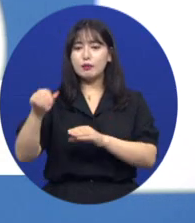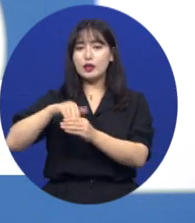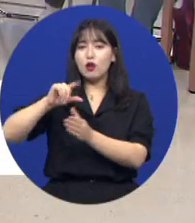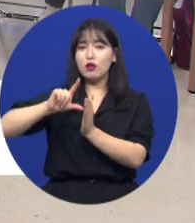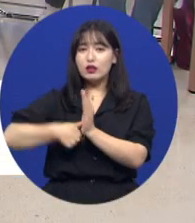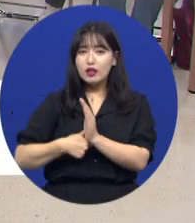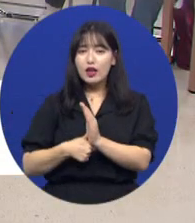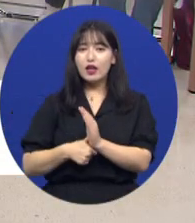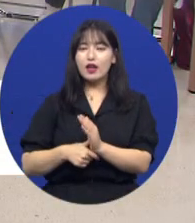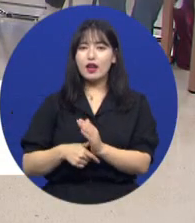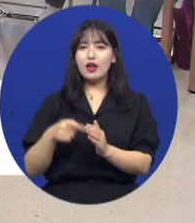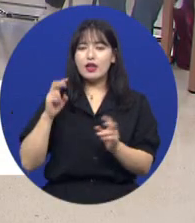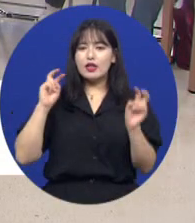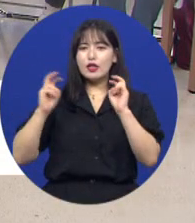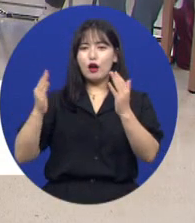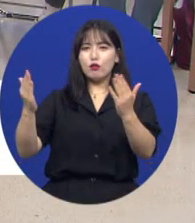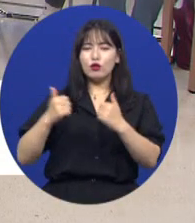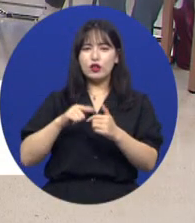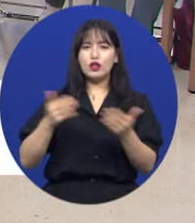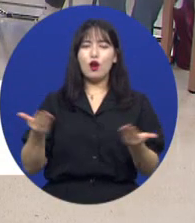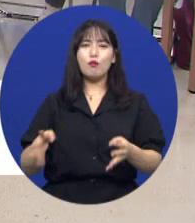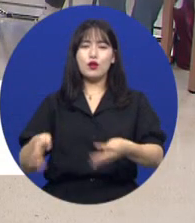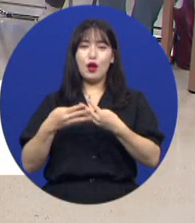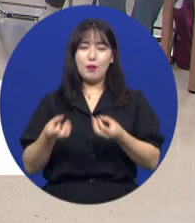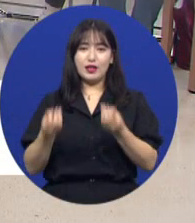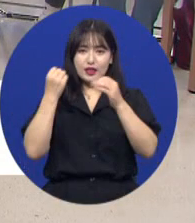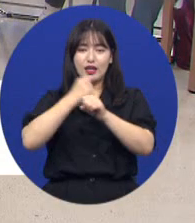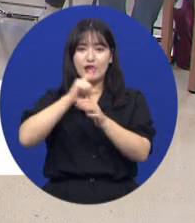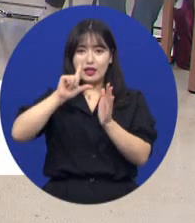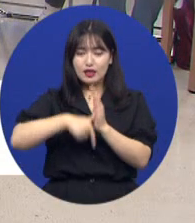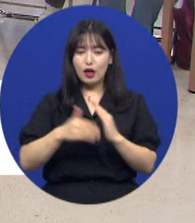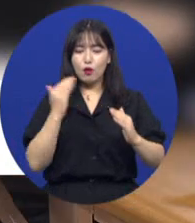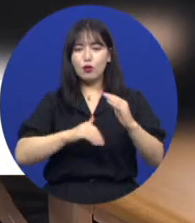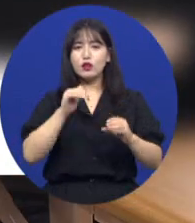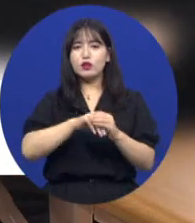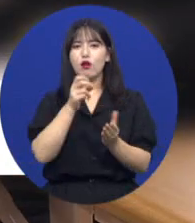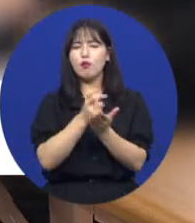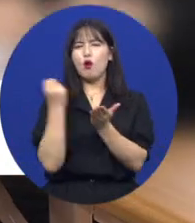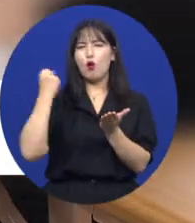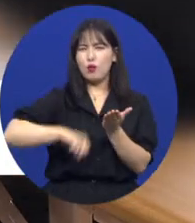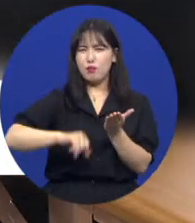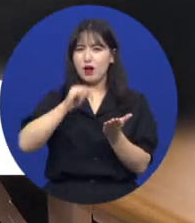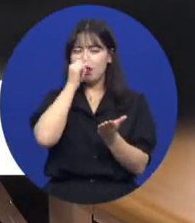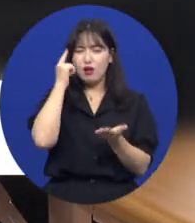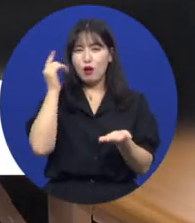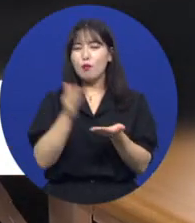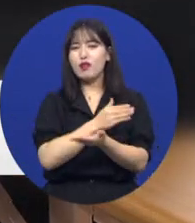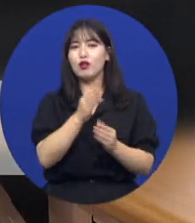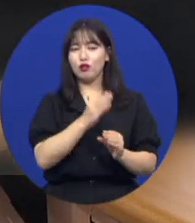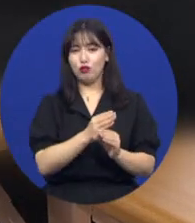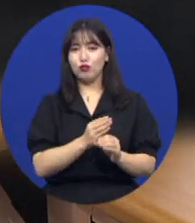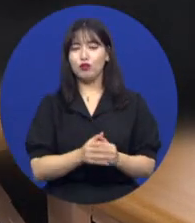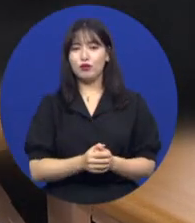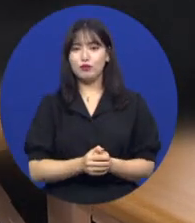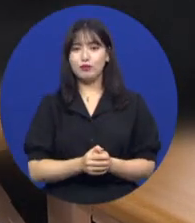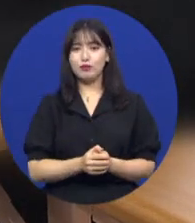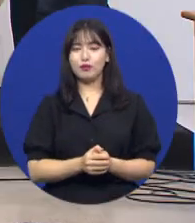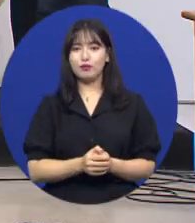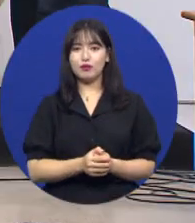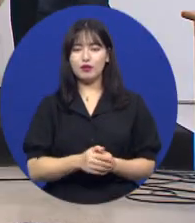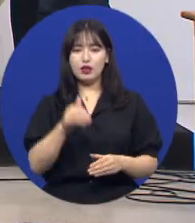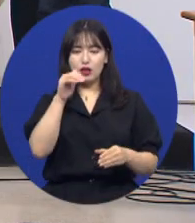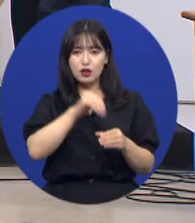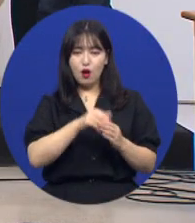상장 기업 유치 업무 협약식을 하는 과정에서 공직선거법을 위반했다 고 판단하고 있습니다 공지